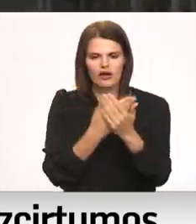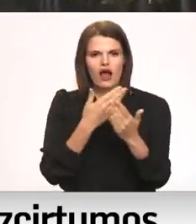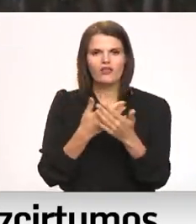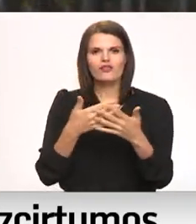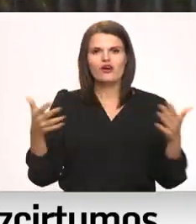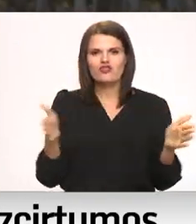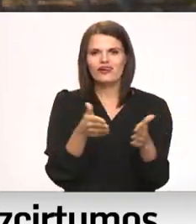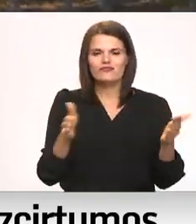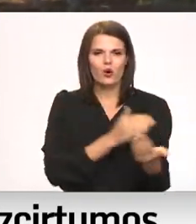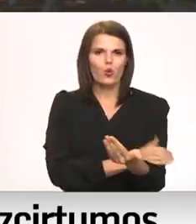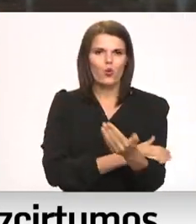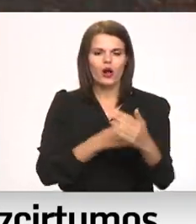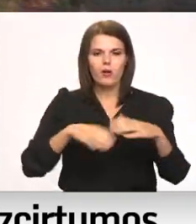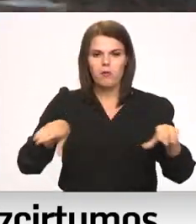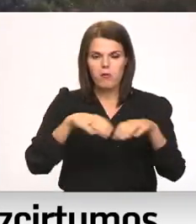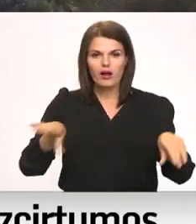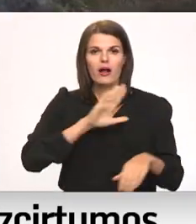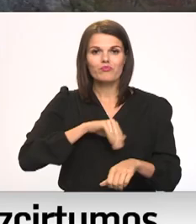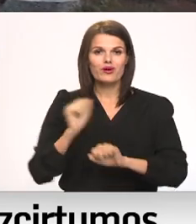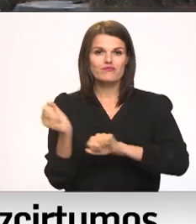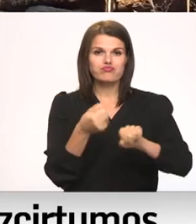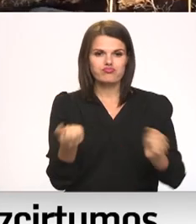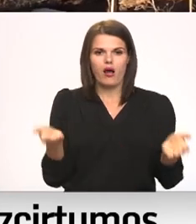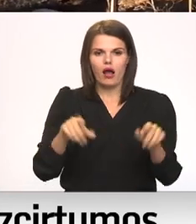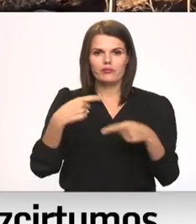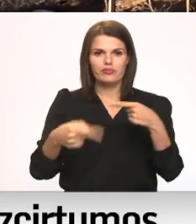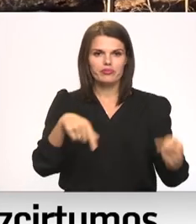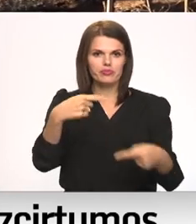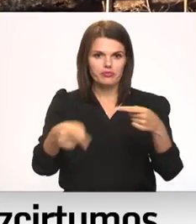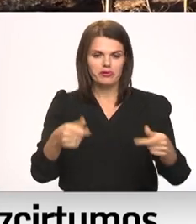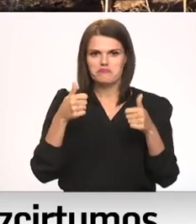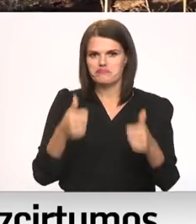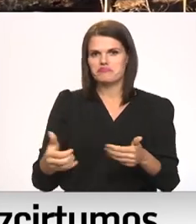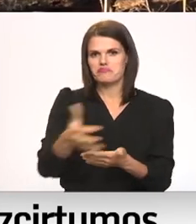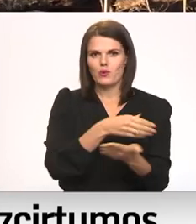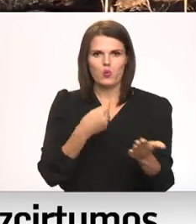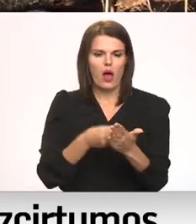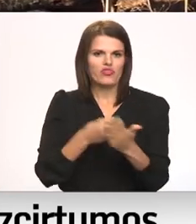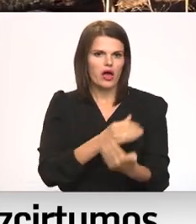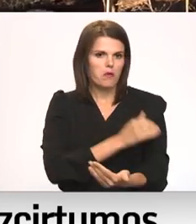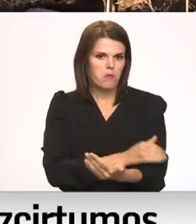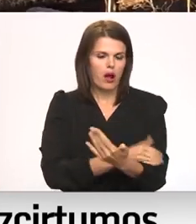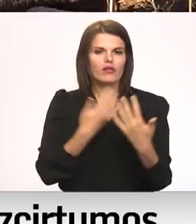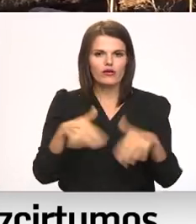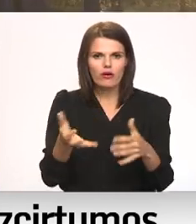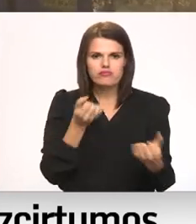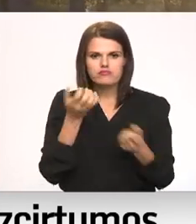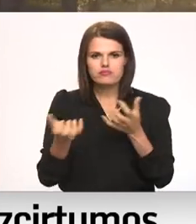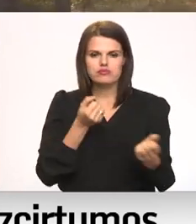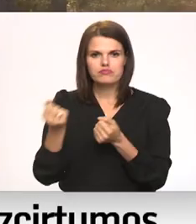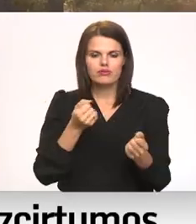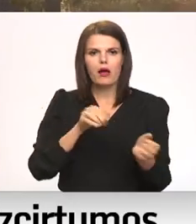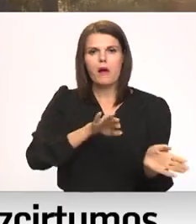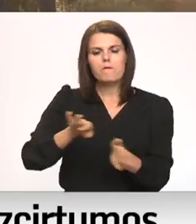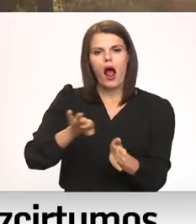koka baļķus, kuri pēc mežestrādes vēl atrodam izcirtumā, un lieliski noderēs kā malka. Viņš tos jau atlasīs turpat malā